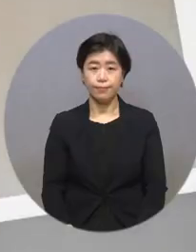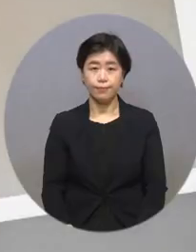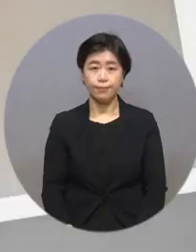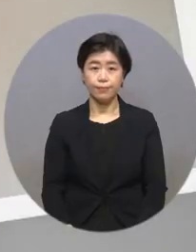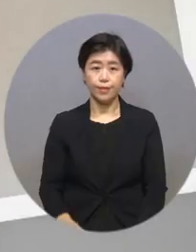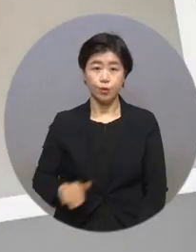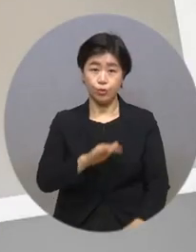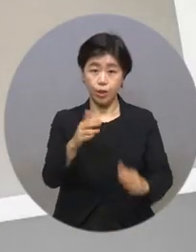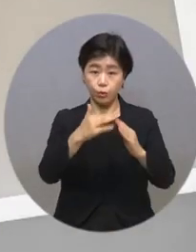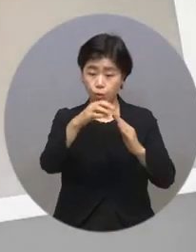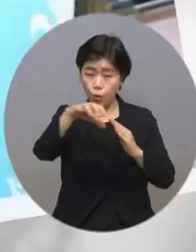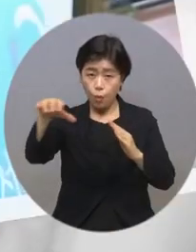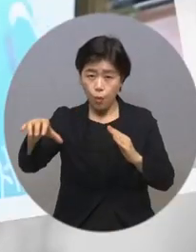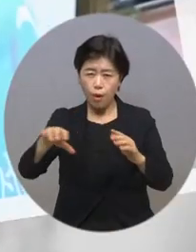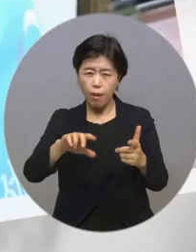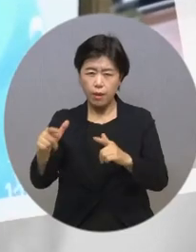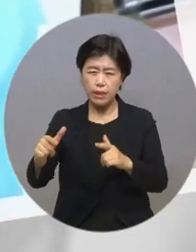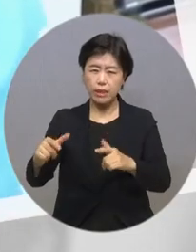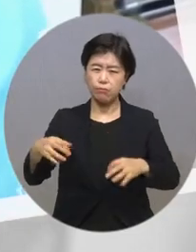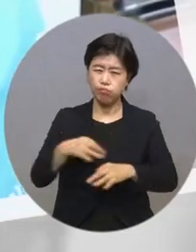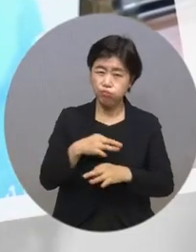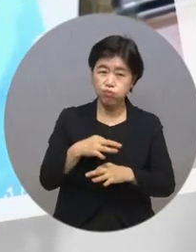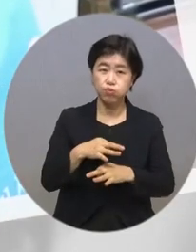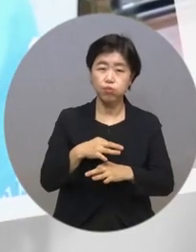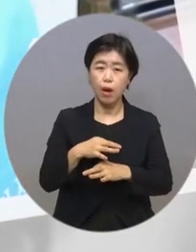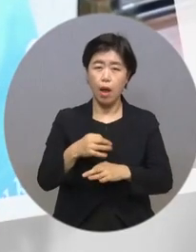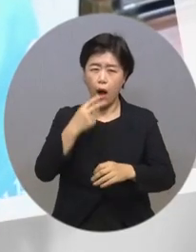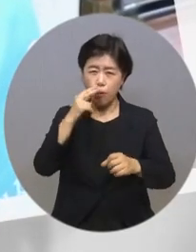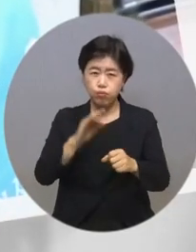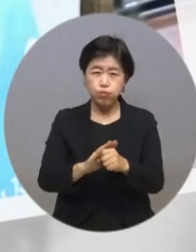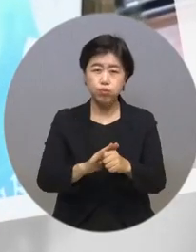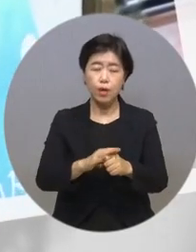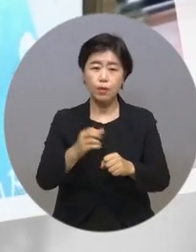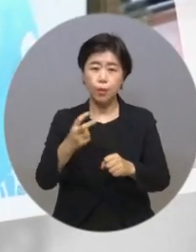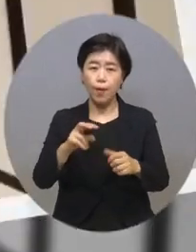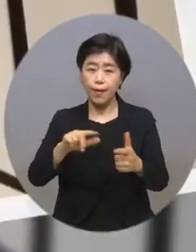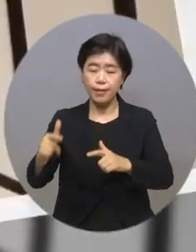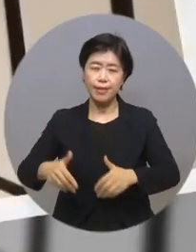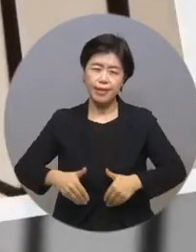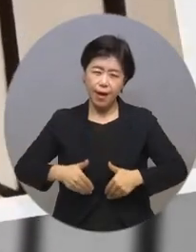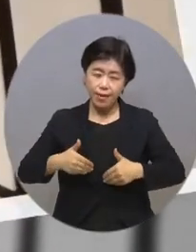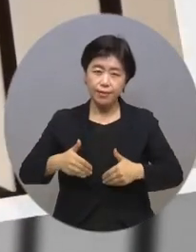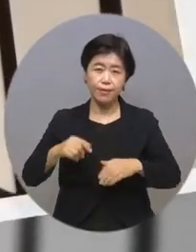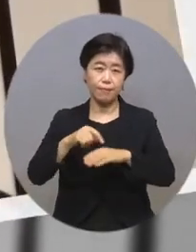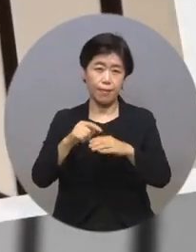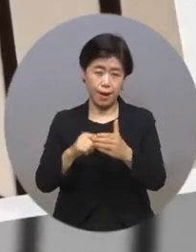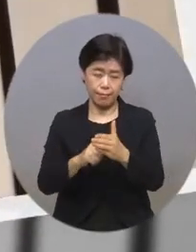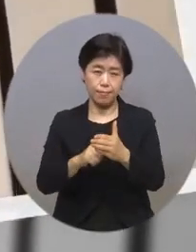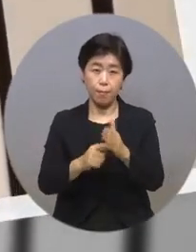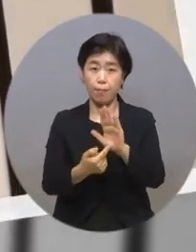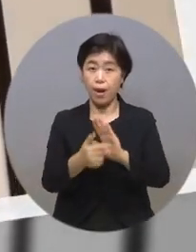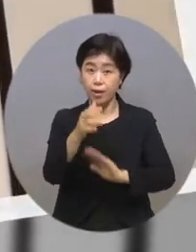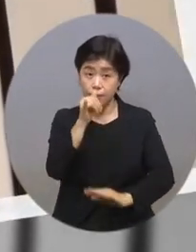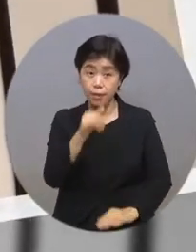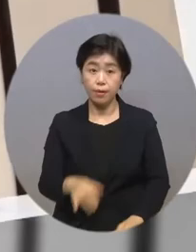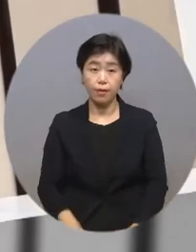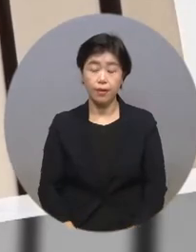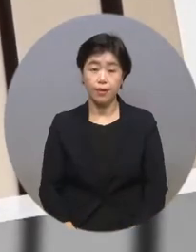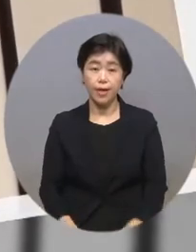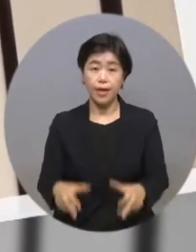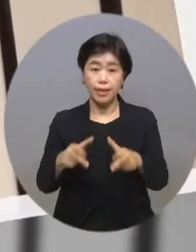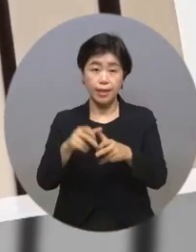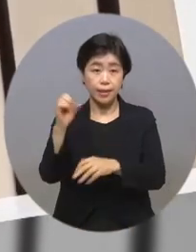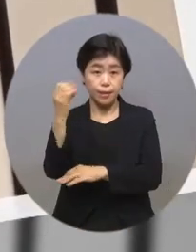우리 주변에서 일어나는 불공정한 사례부터 억울한 사연, 따뜻한 미담까지 장애인신문과